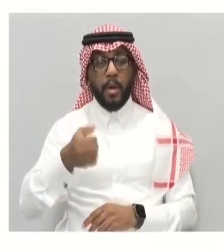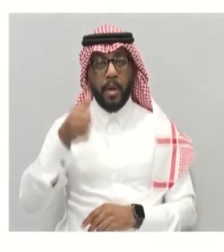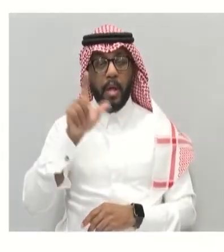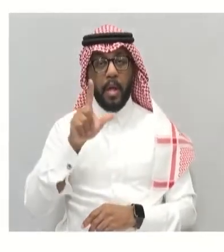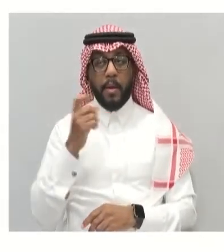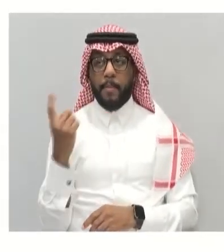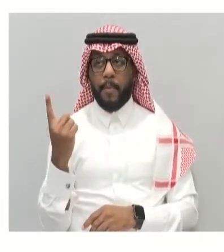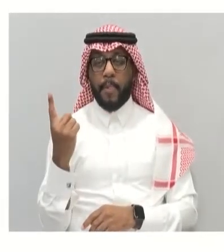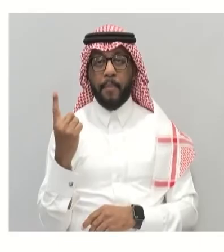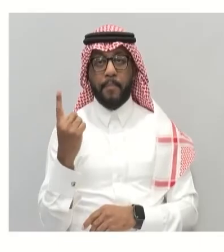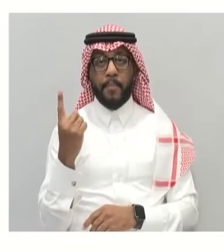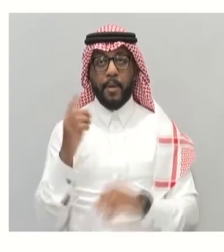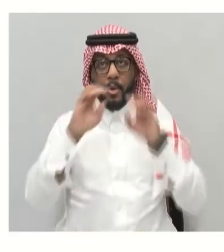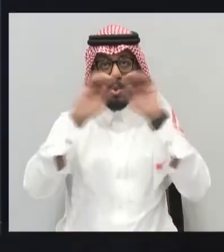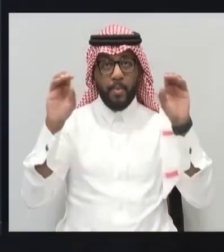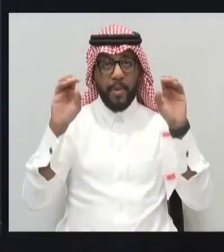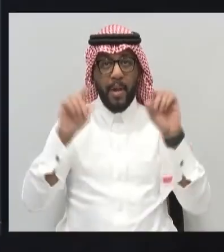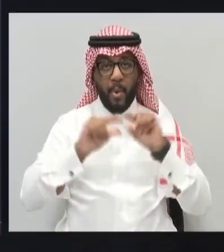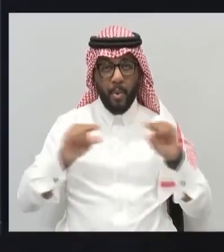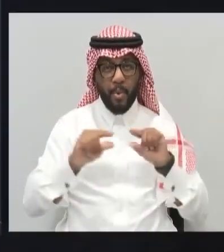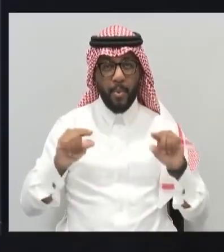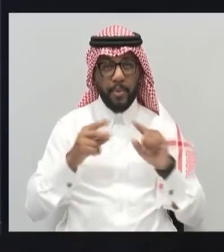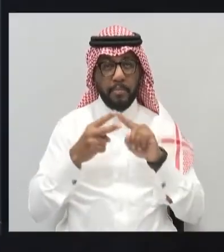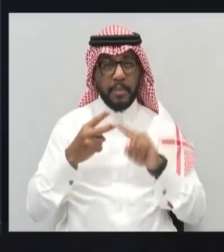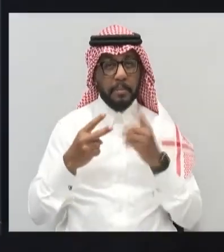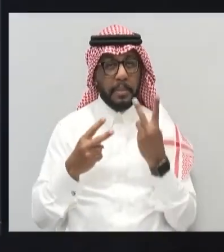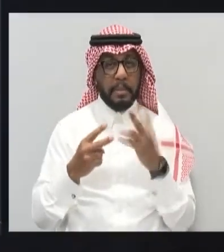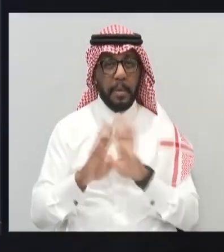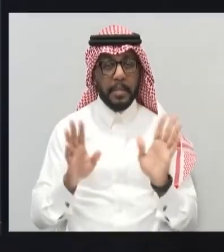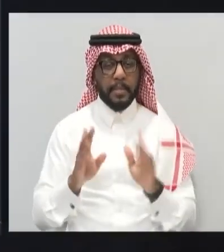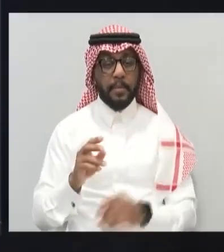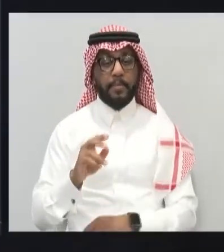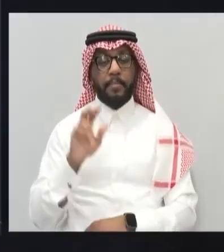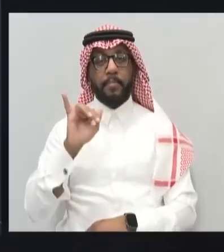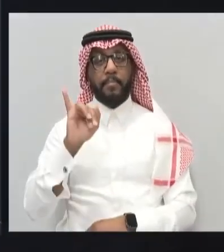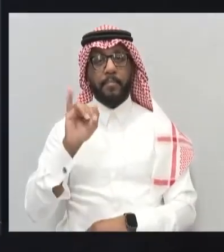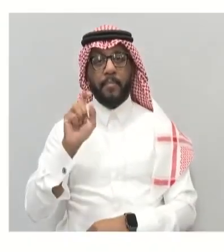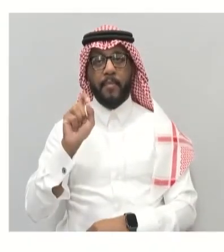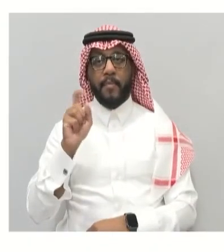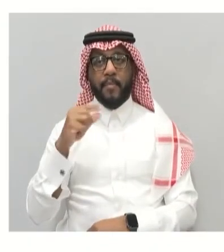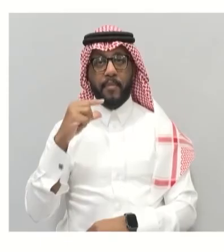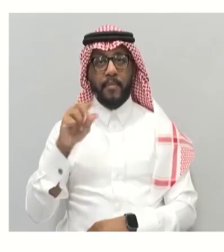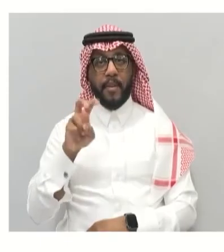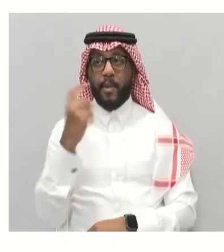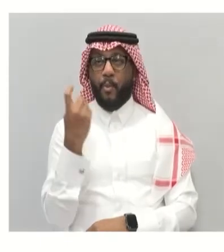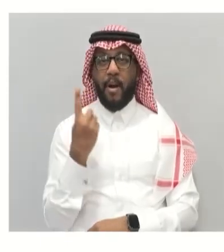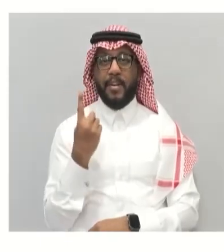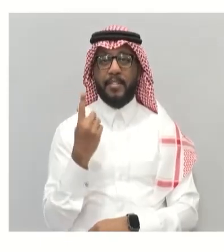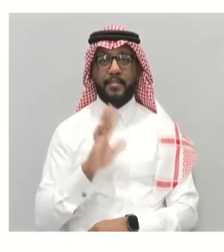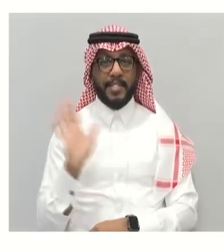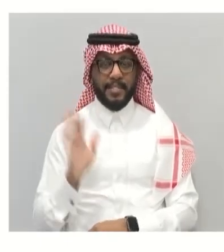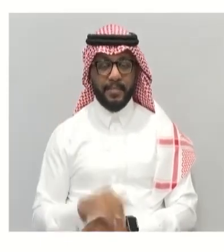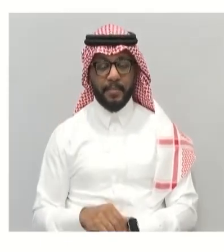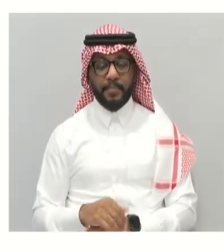مفرده او جمله او شبه جمله قاديه حال مفرده حال مفرده ما